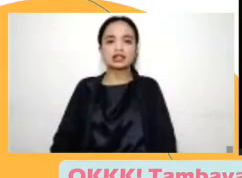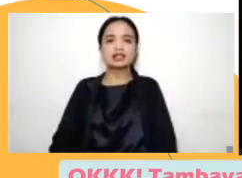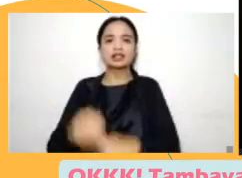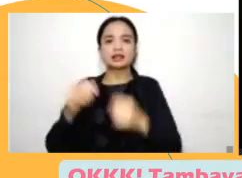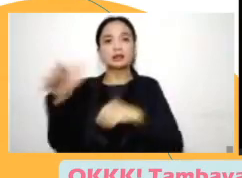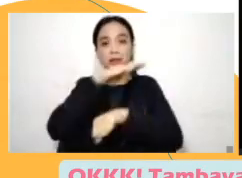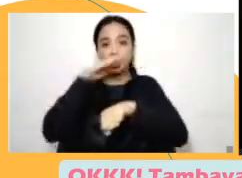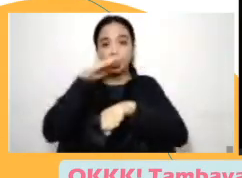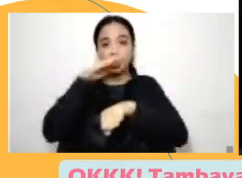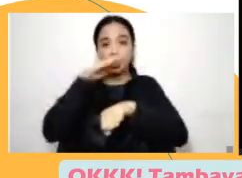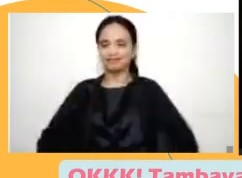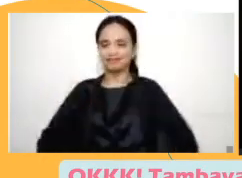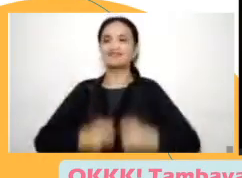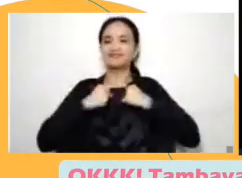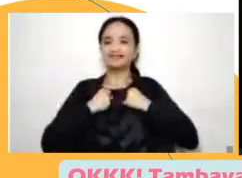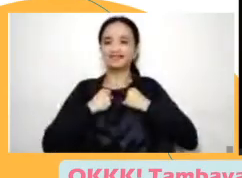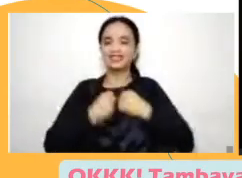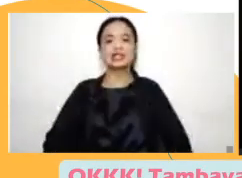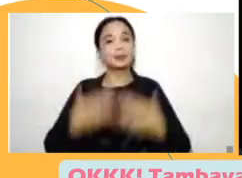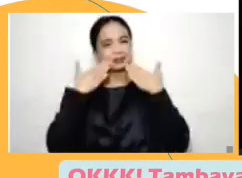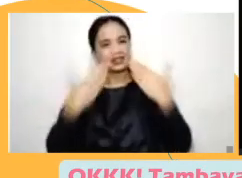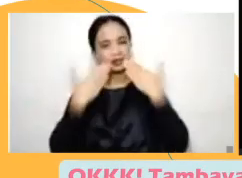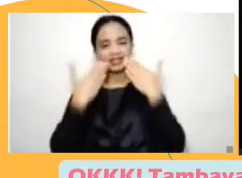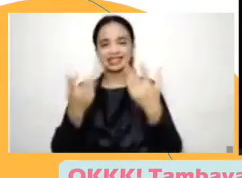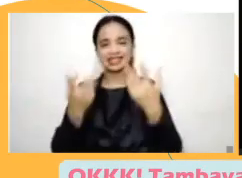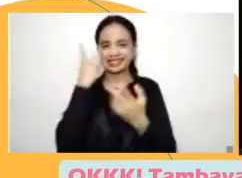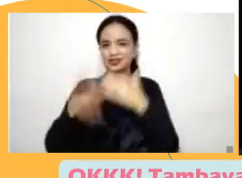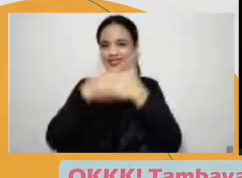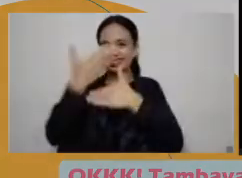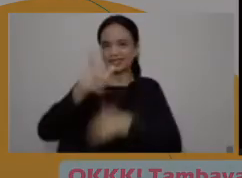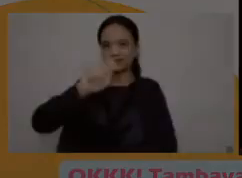po. Kita-kits next Thursday!